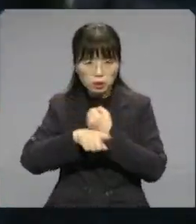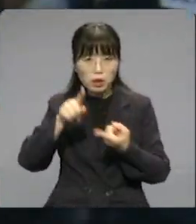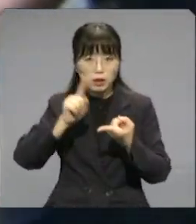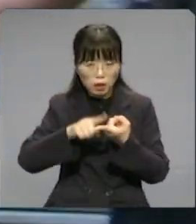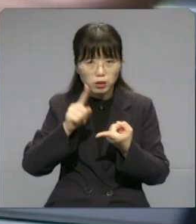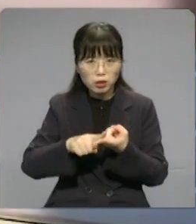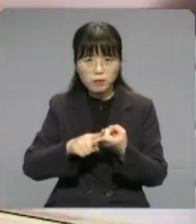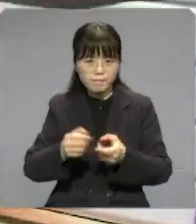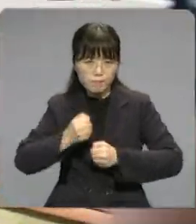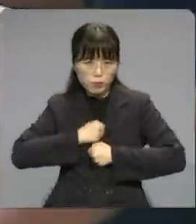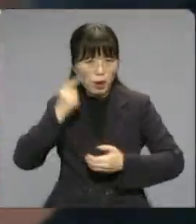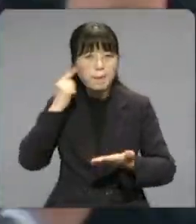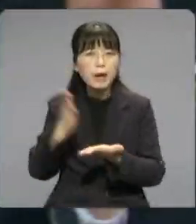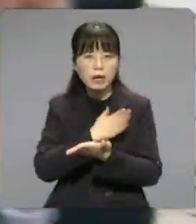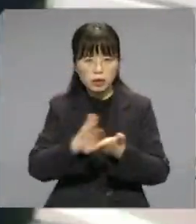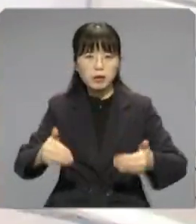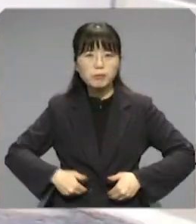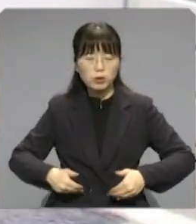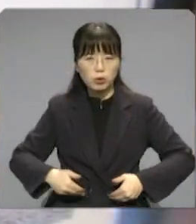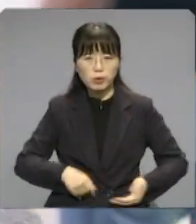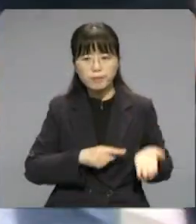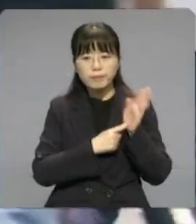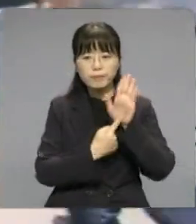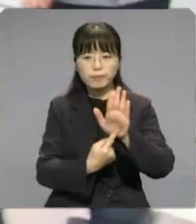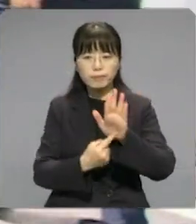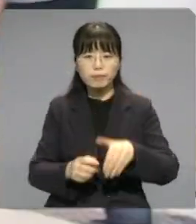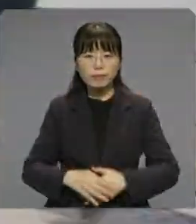대해선 신중한 판단이 요구된다고